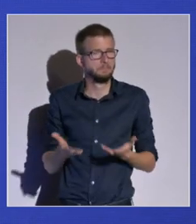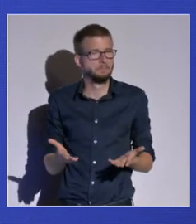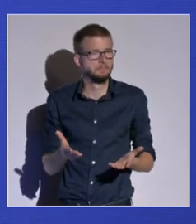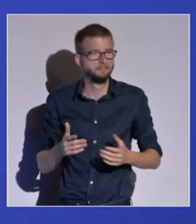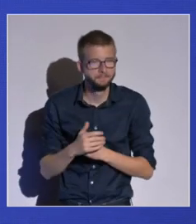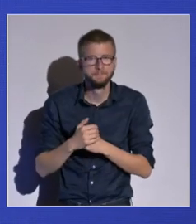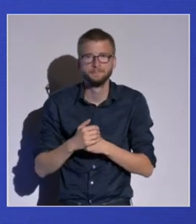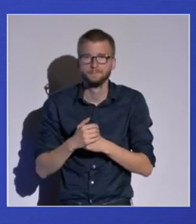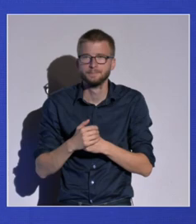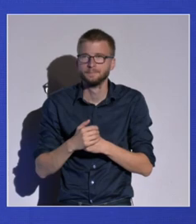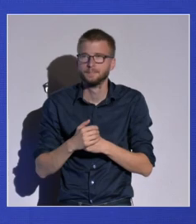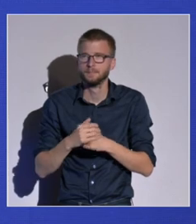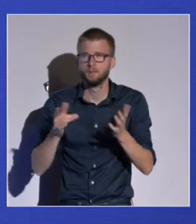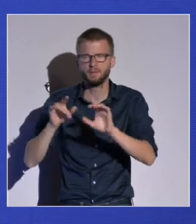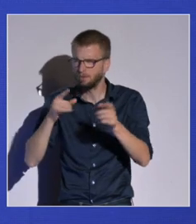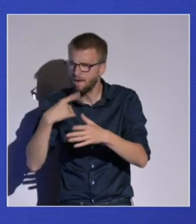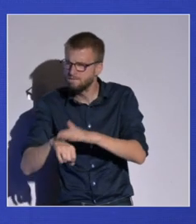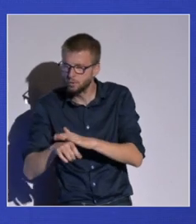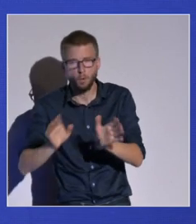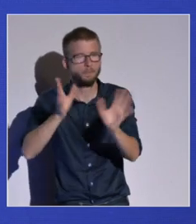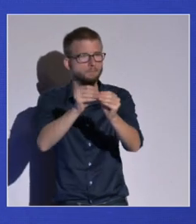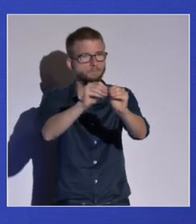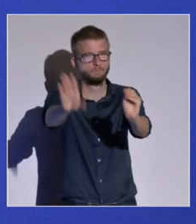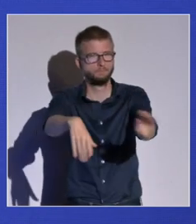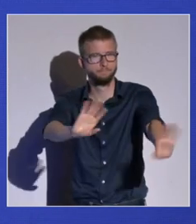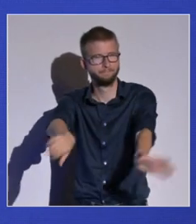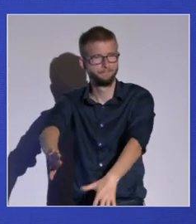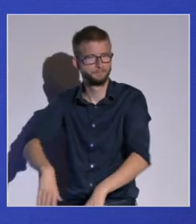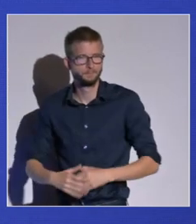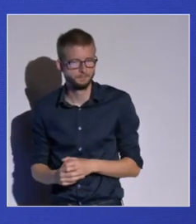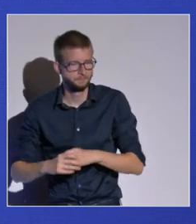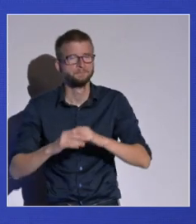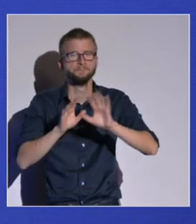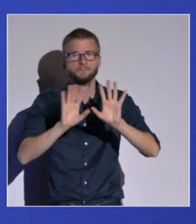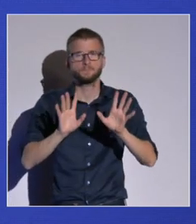vous avez vu les résultats du foot hier ? Non, rien. Oubliez ce que je dis hier soir. Et donc,